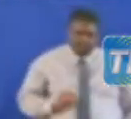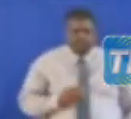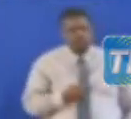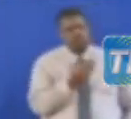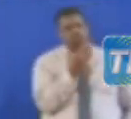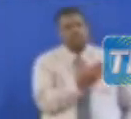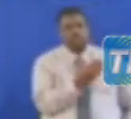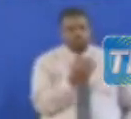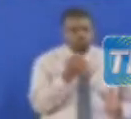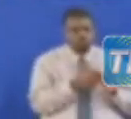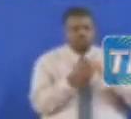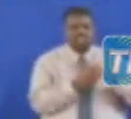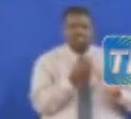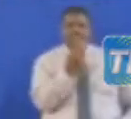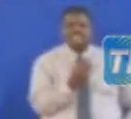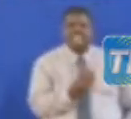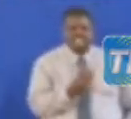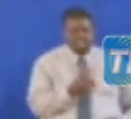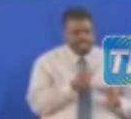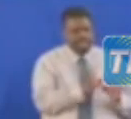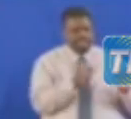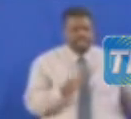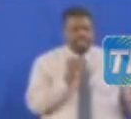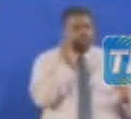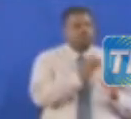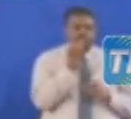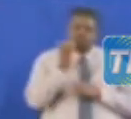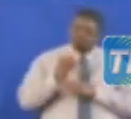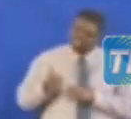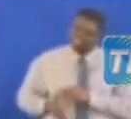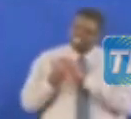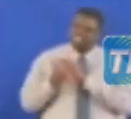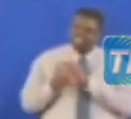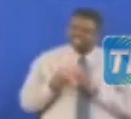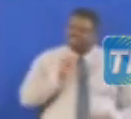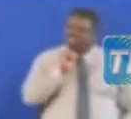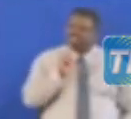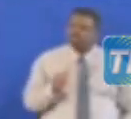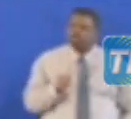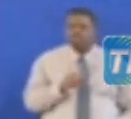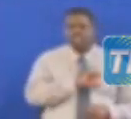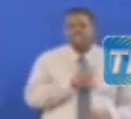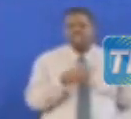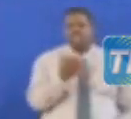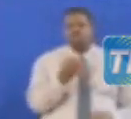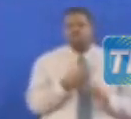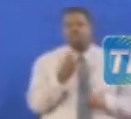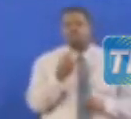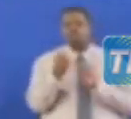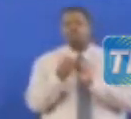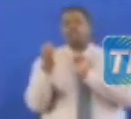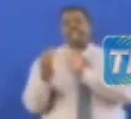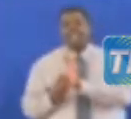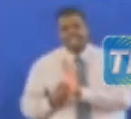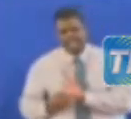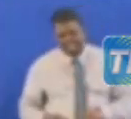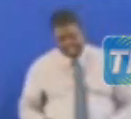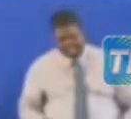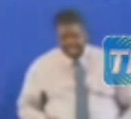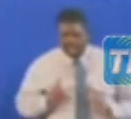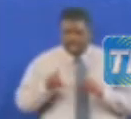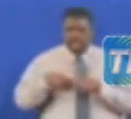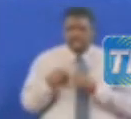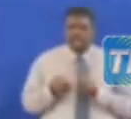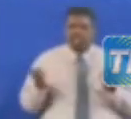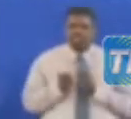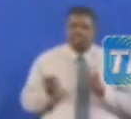bilioni 5.74 zimetengwa kwa ajili ya ujenzi wa matundu 5,218 ya vyoo. Lakini